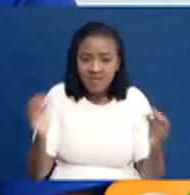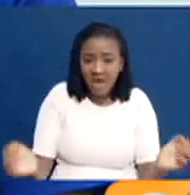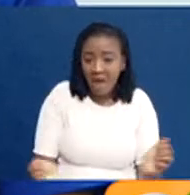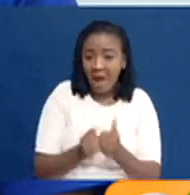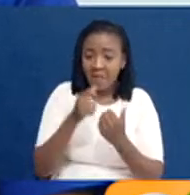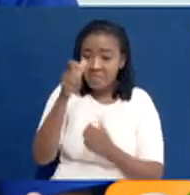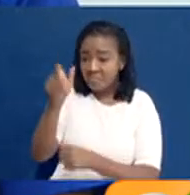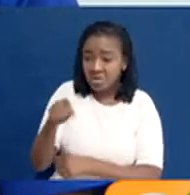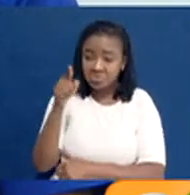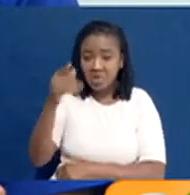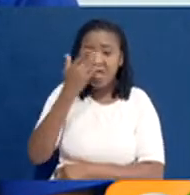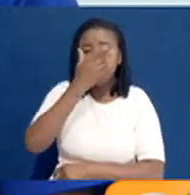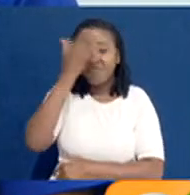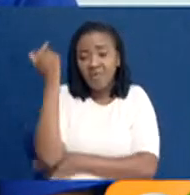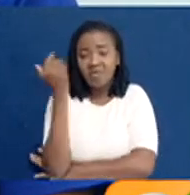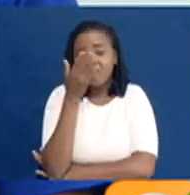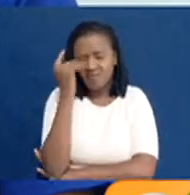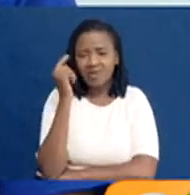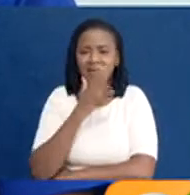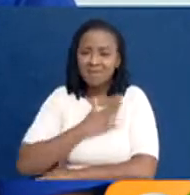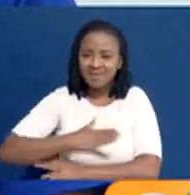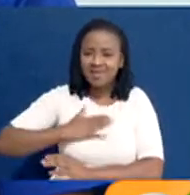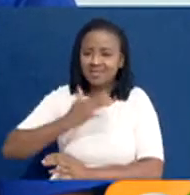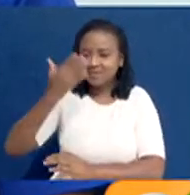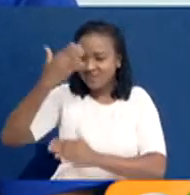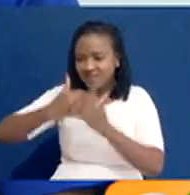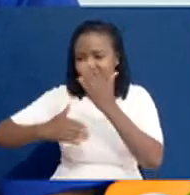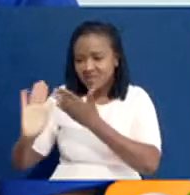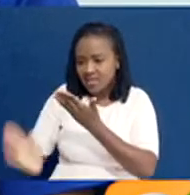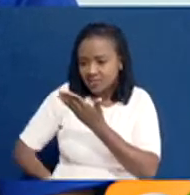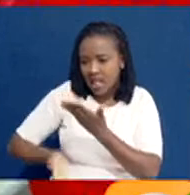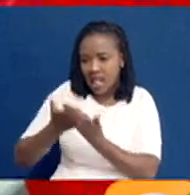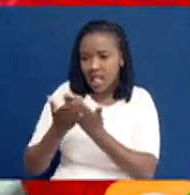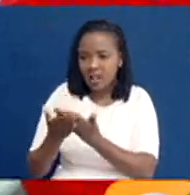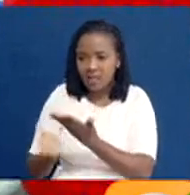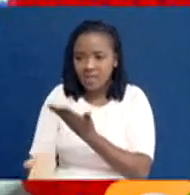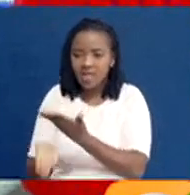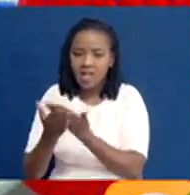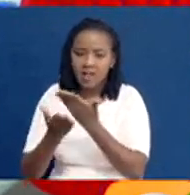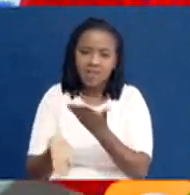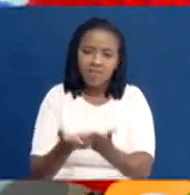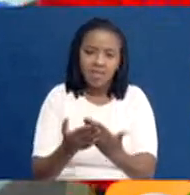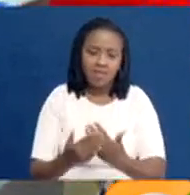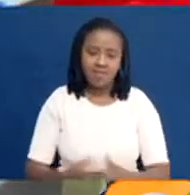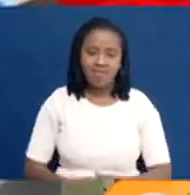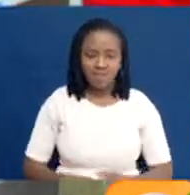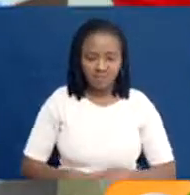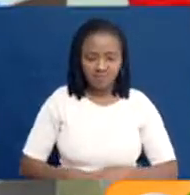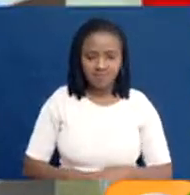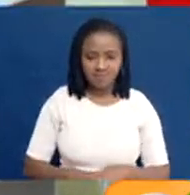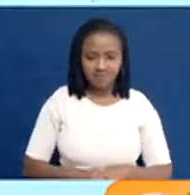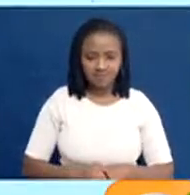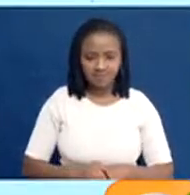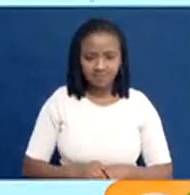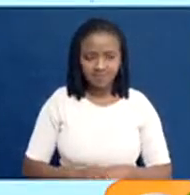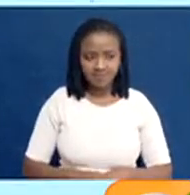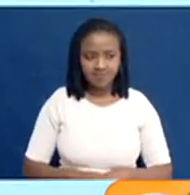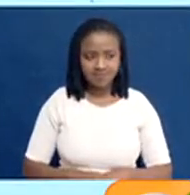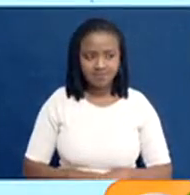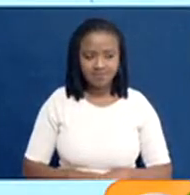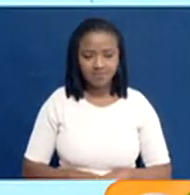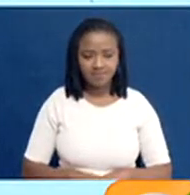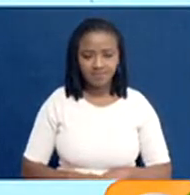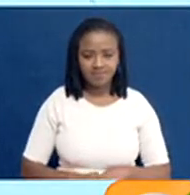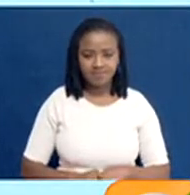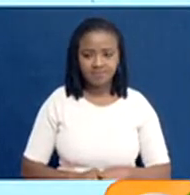jamii waelewe na wamsaidie iwezekanavyo. Nikiripotia makala ya siha na maumbile, mimi